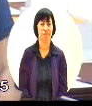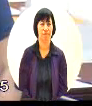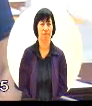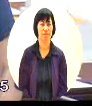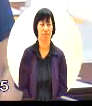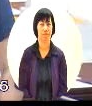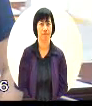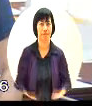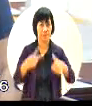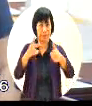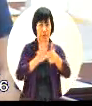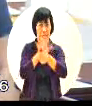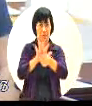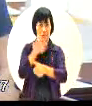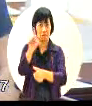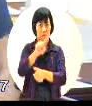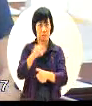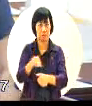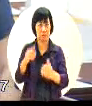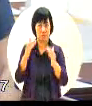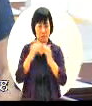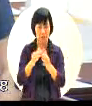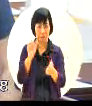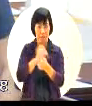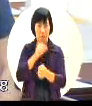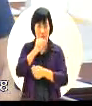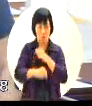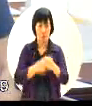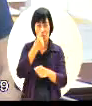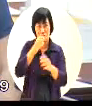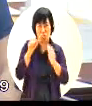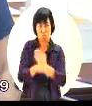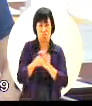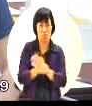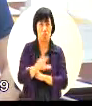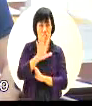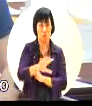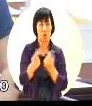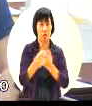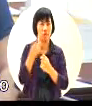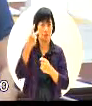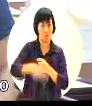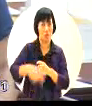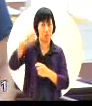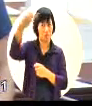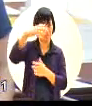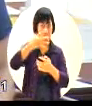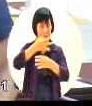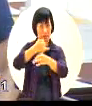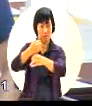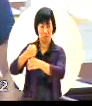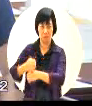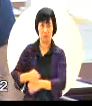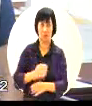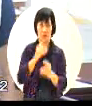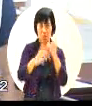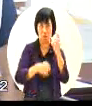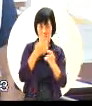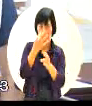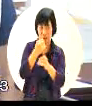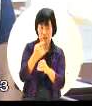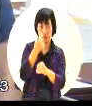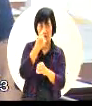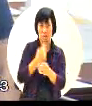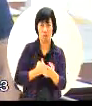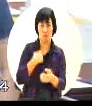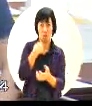如来主家每一届来办活动我都有这边，因重阳节啦啊，端午节啦，因咧办活动，我拢一定去。啊，